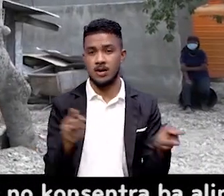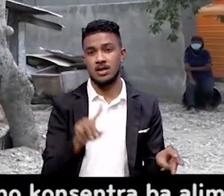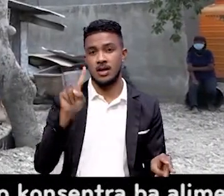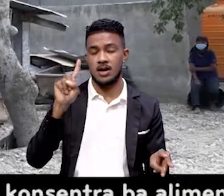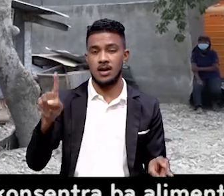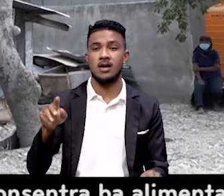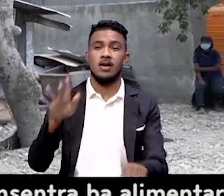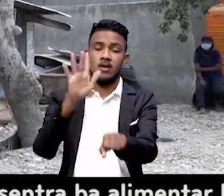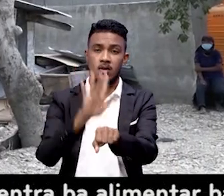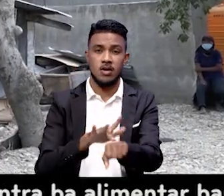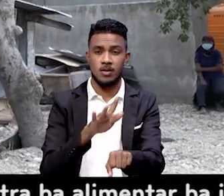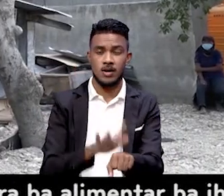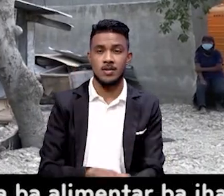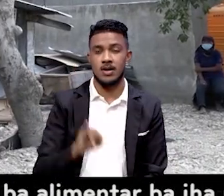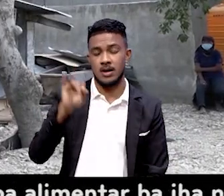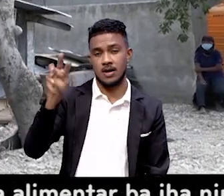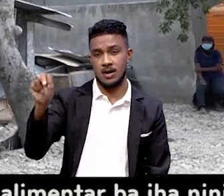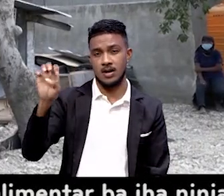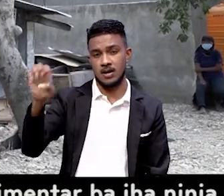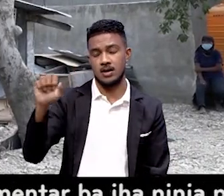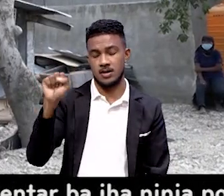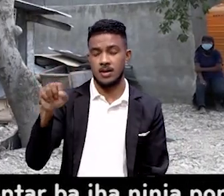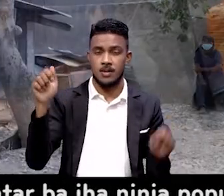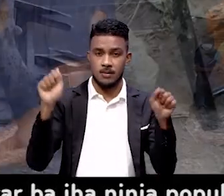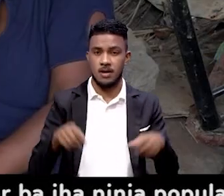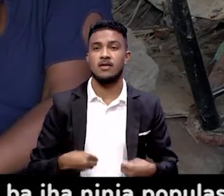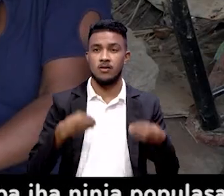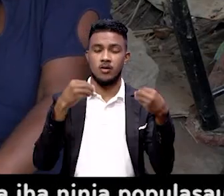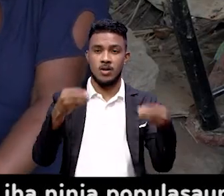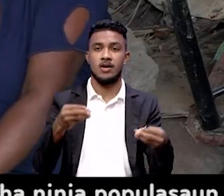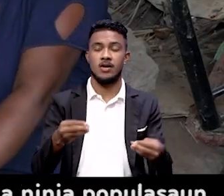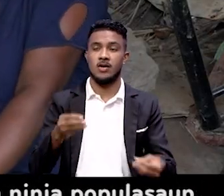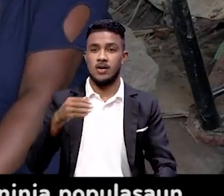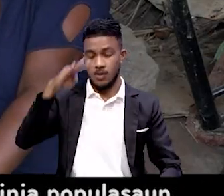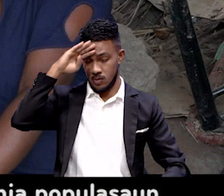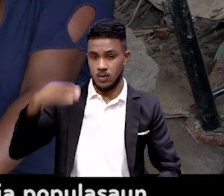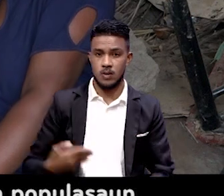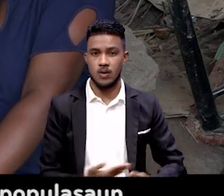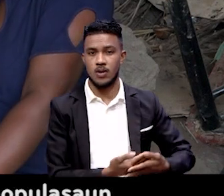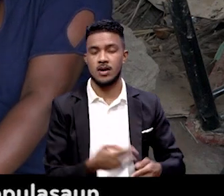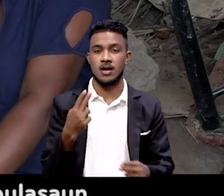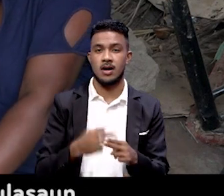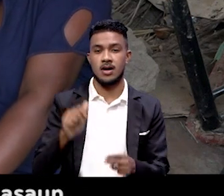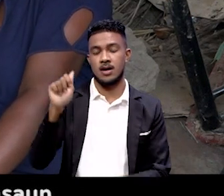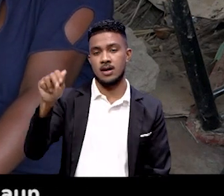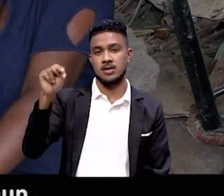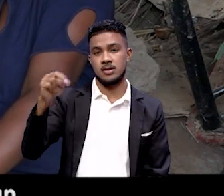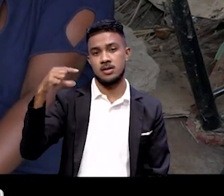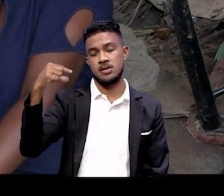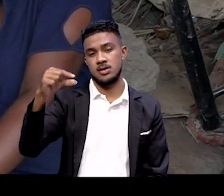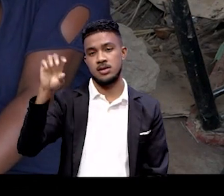mos atensaun ne be te Inesh pele foba ni oang Angelino Pereira. Nudar inang, te Inesh sempre Angelino ne